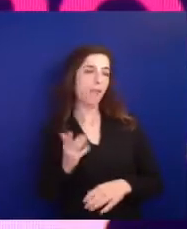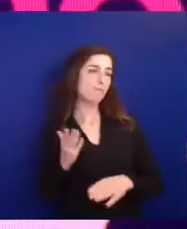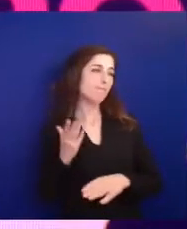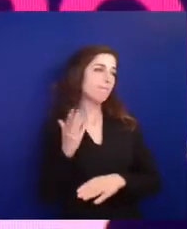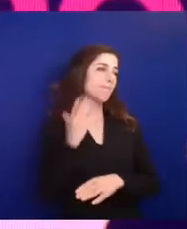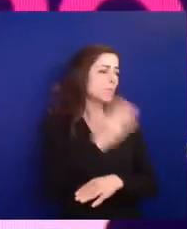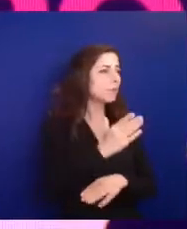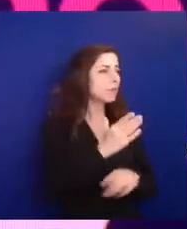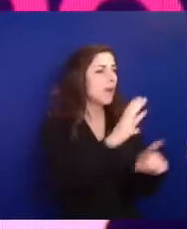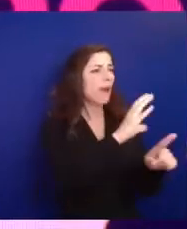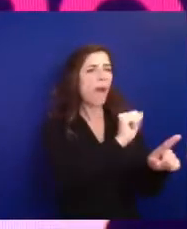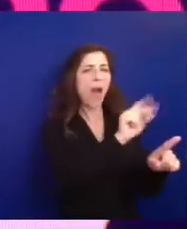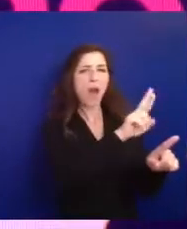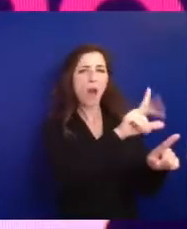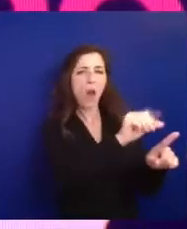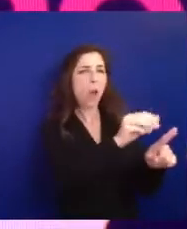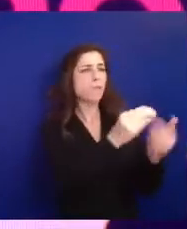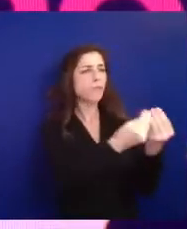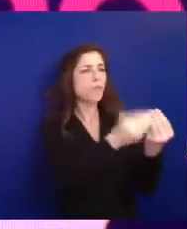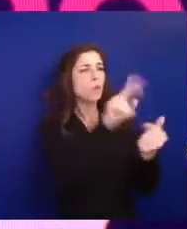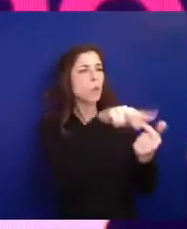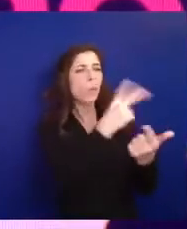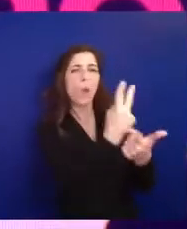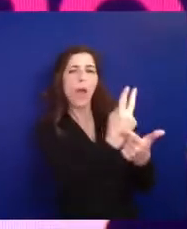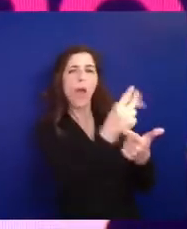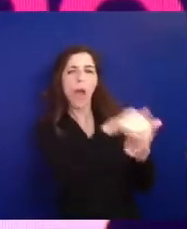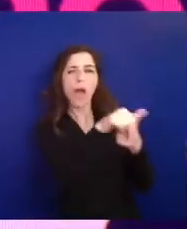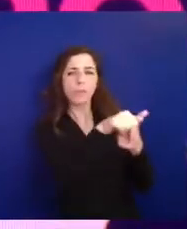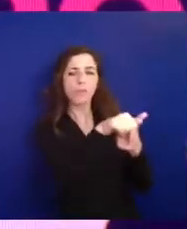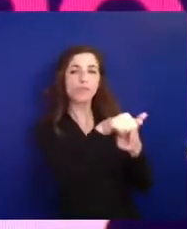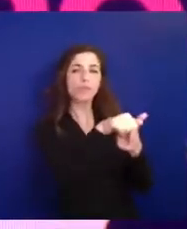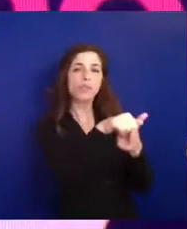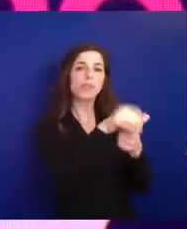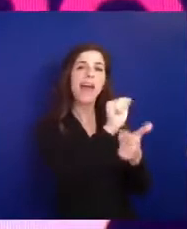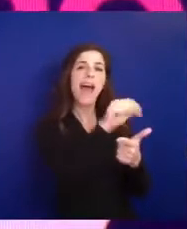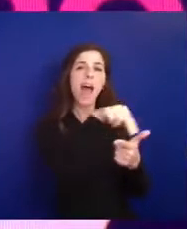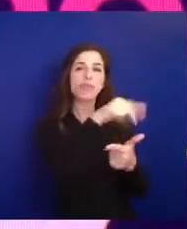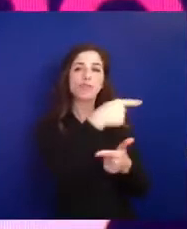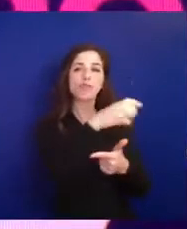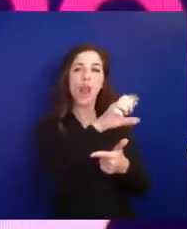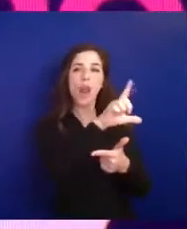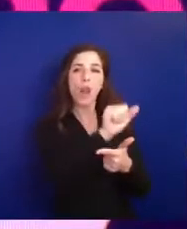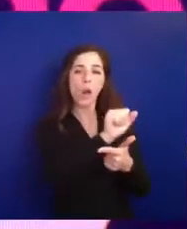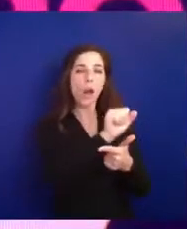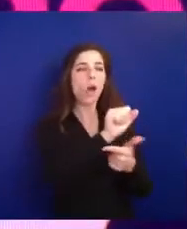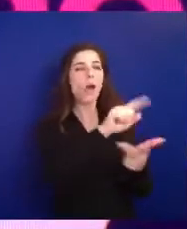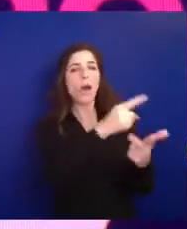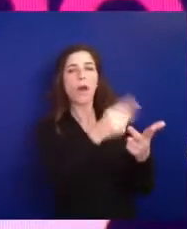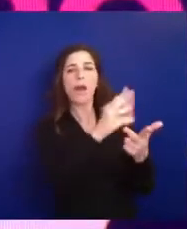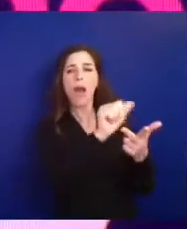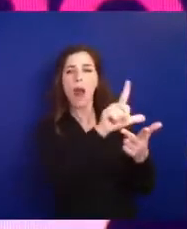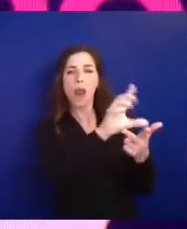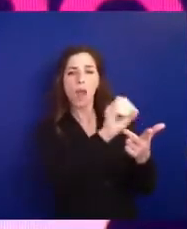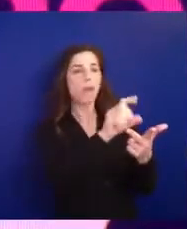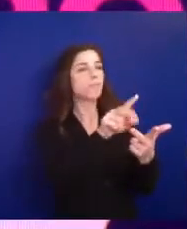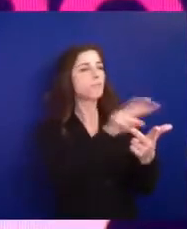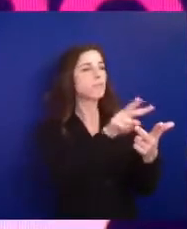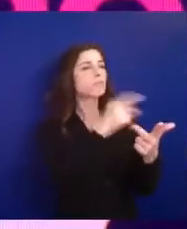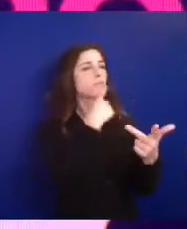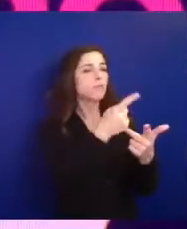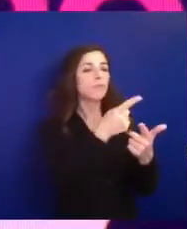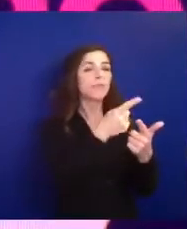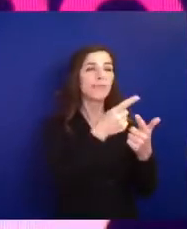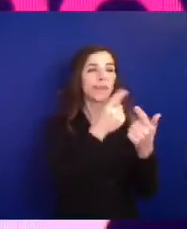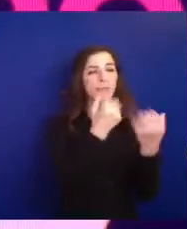gianni abbiamo bevuto qualcosa chiacchierato del momento di salutarci ci chiesero se potevamo uscire nuovamente colore lunedì